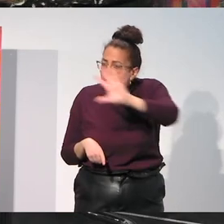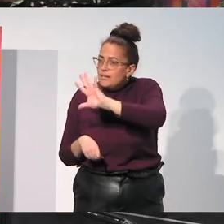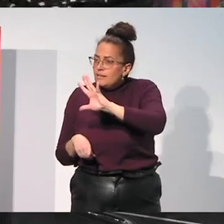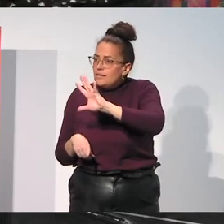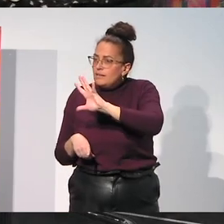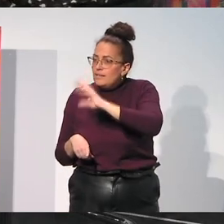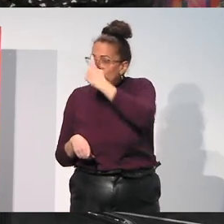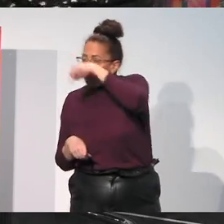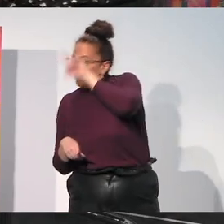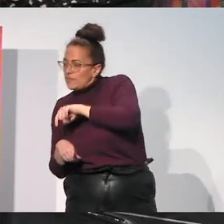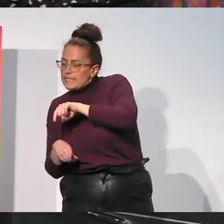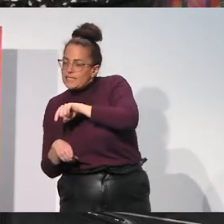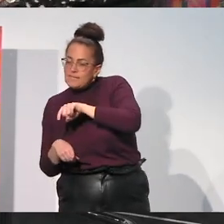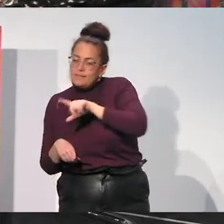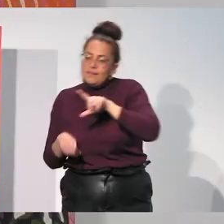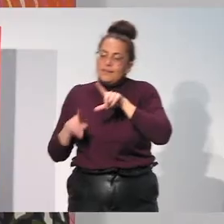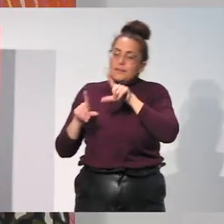de la pensée méditerranéenne, en fait,